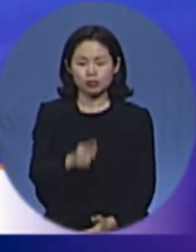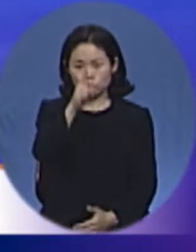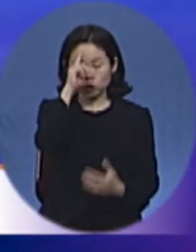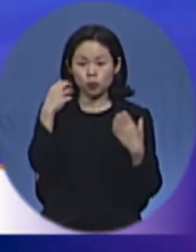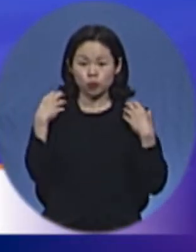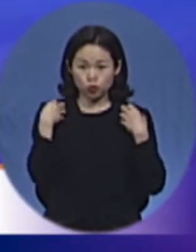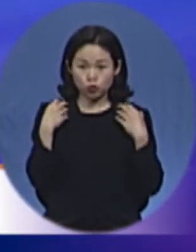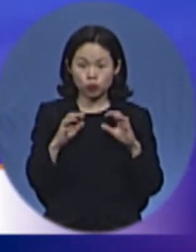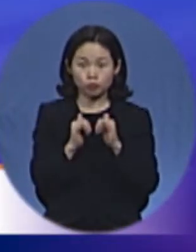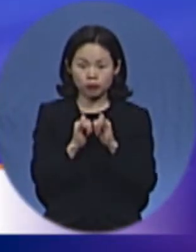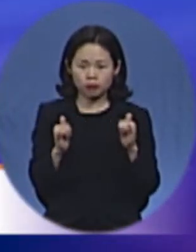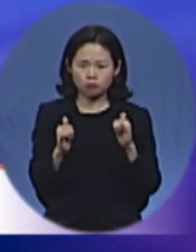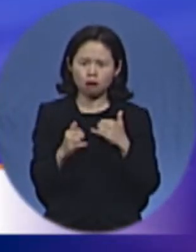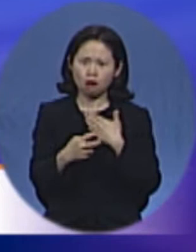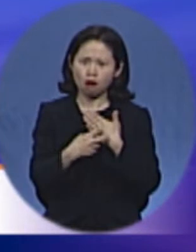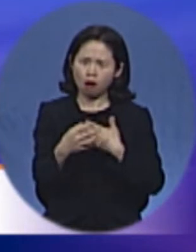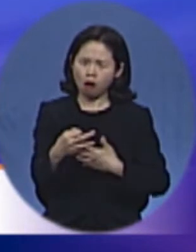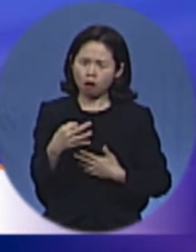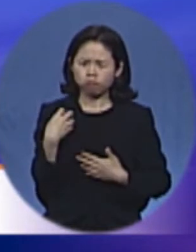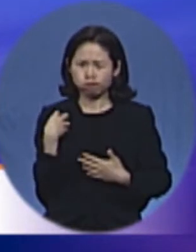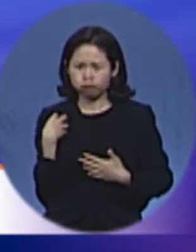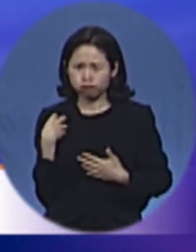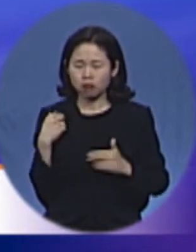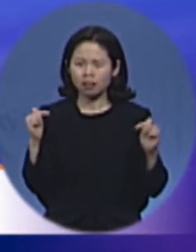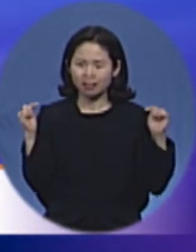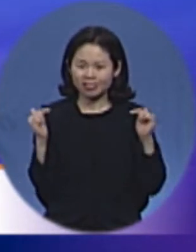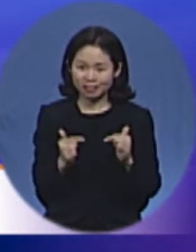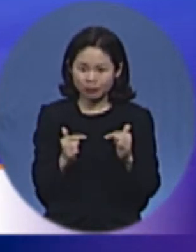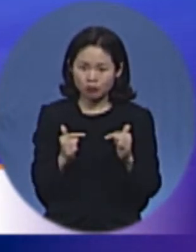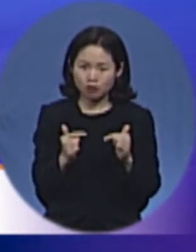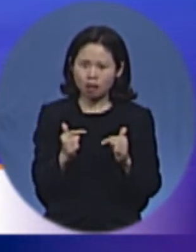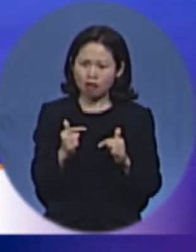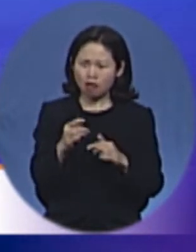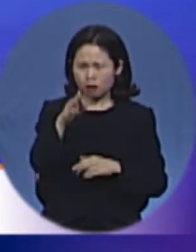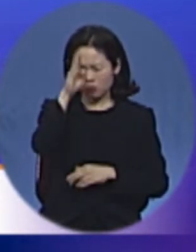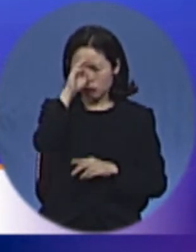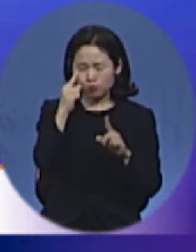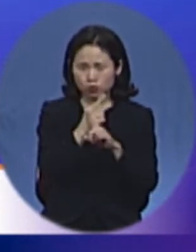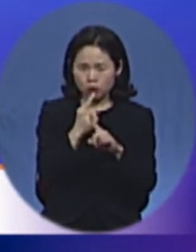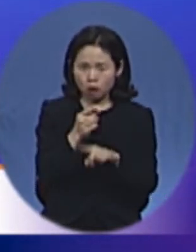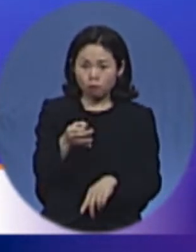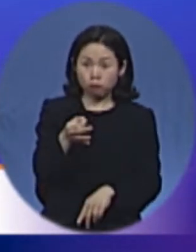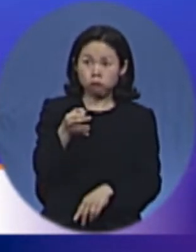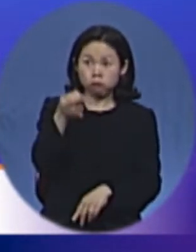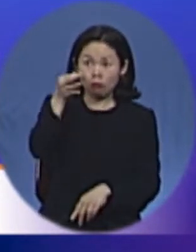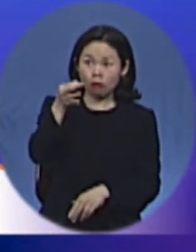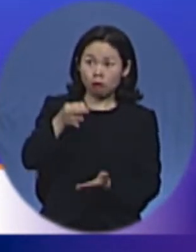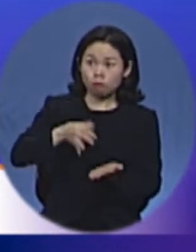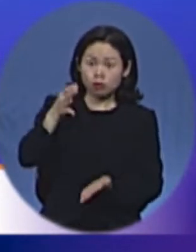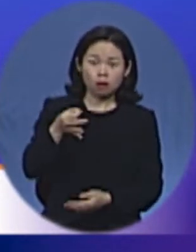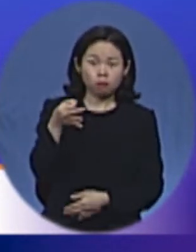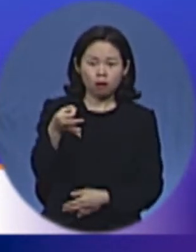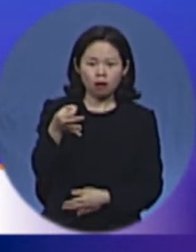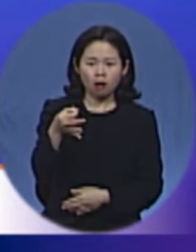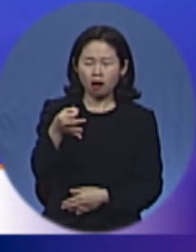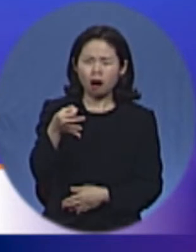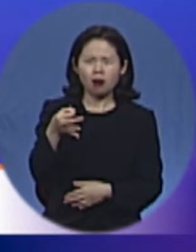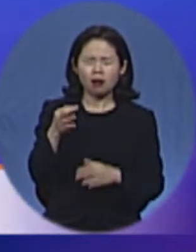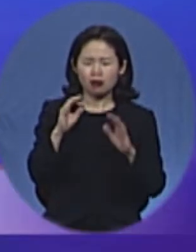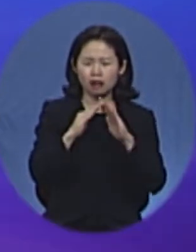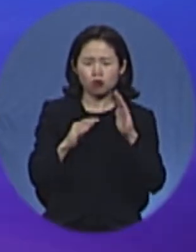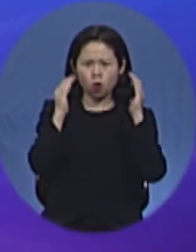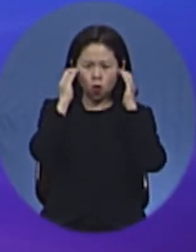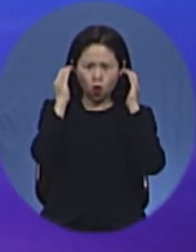정부가 국민들의 의료비 부담을 획기적으로 낮추고 고액 의료비로 인한 가계 파탄을 방지하기 위한 마련안을